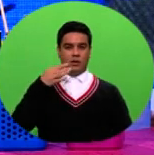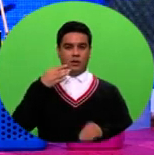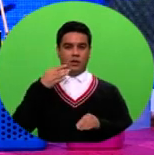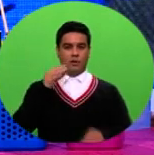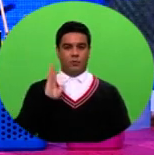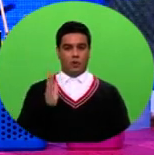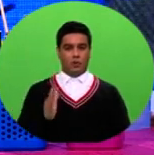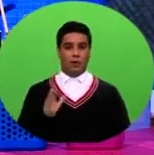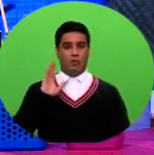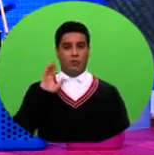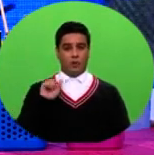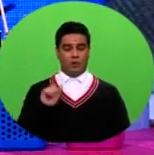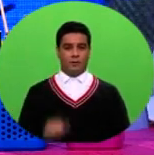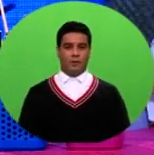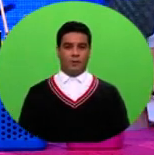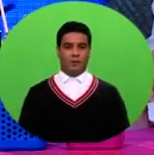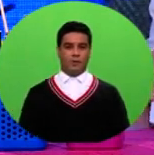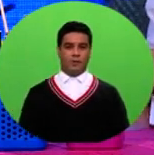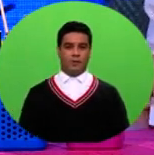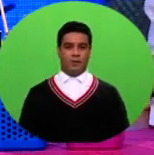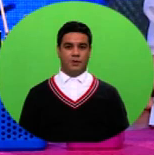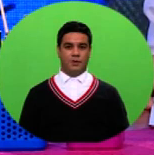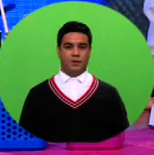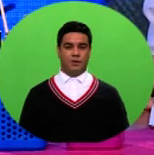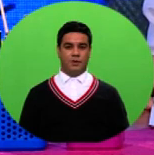olamiz. Undan keyin